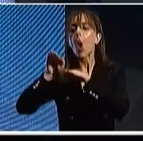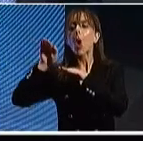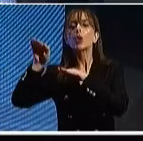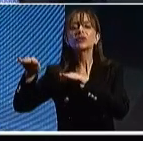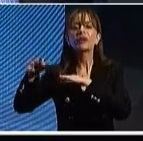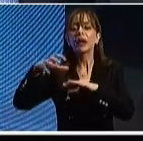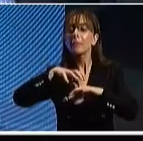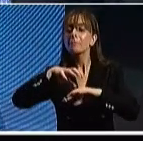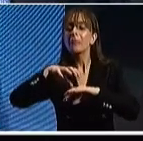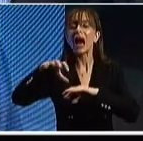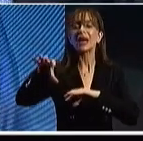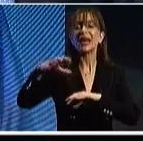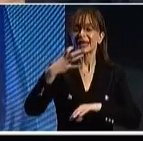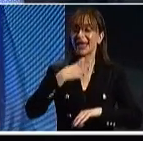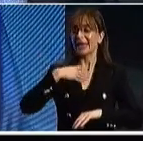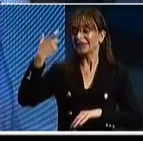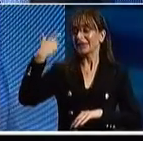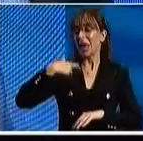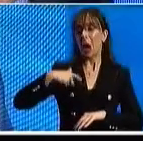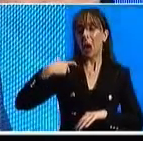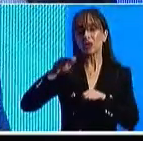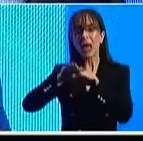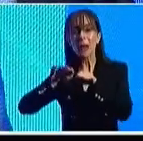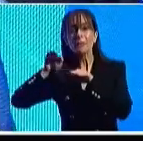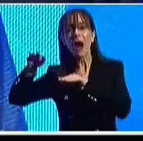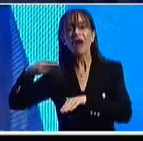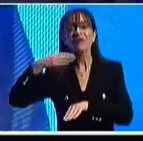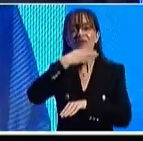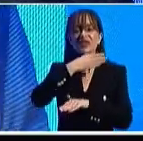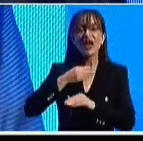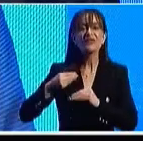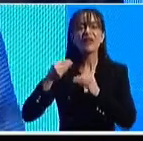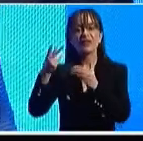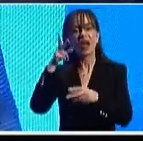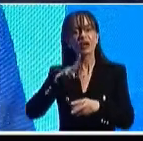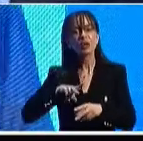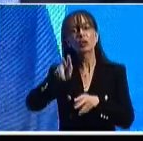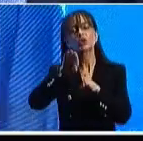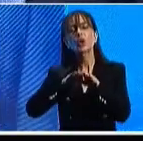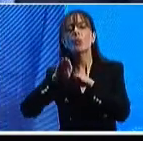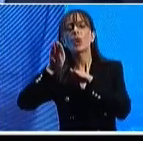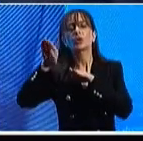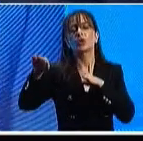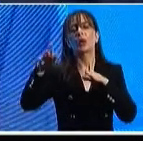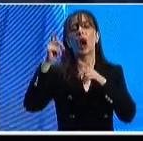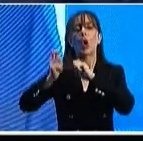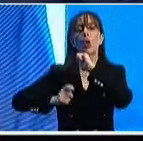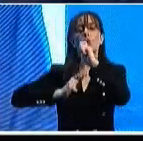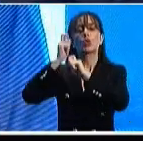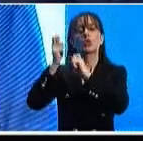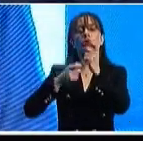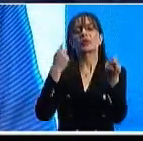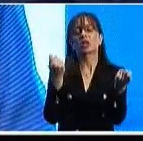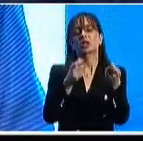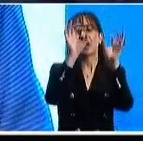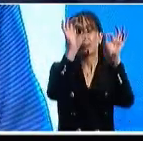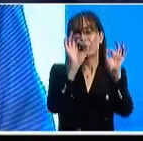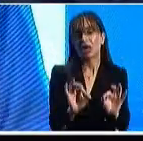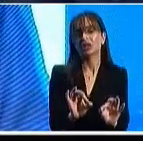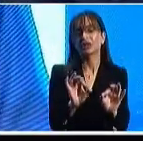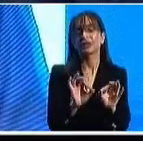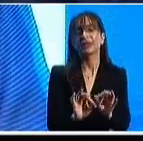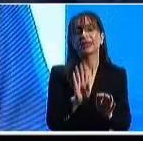park imkanlarıyla yol üstü otopark sistemi uygulamasını hayata geçireceğiz ve İstanbul'umuzu 5 yılda